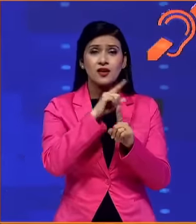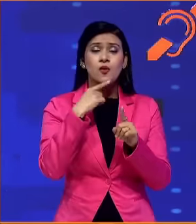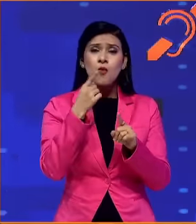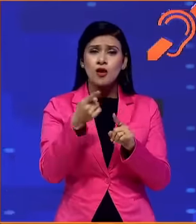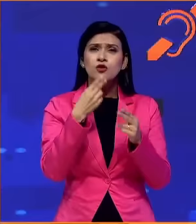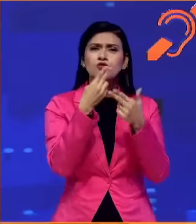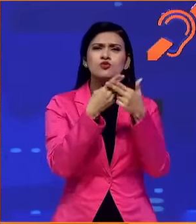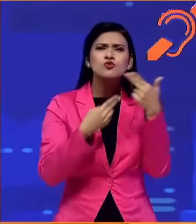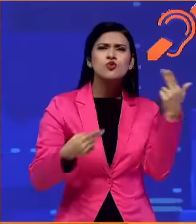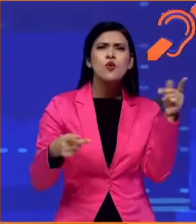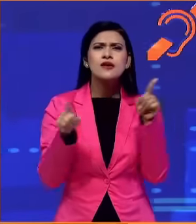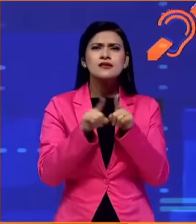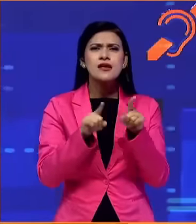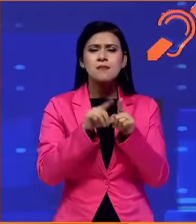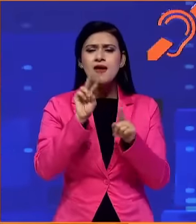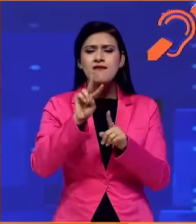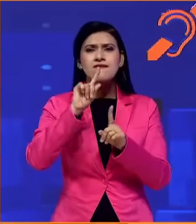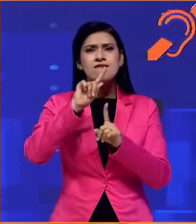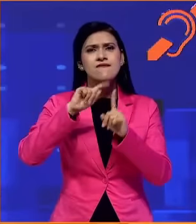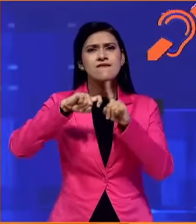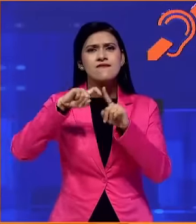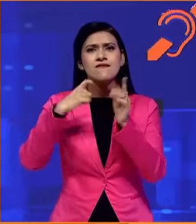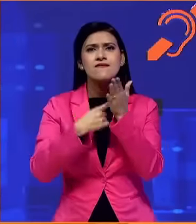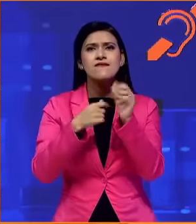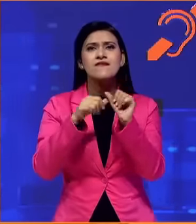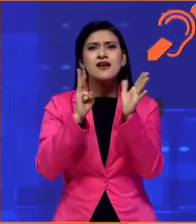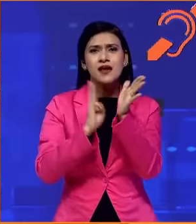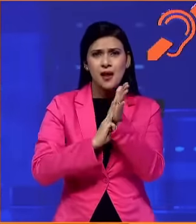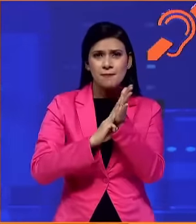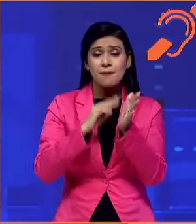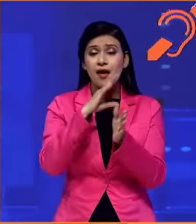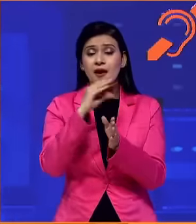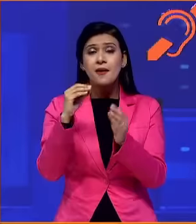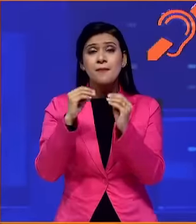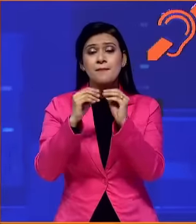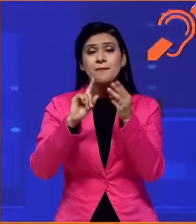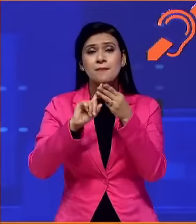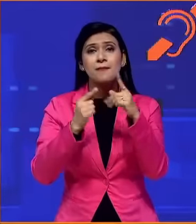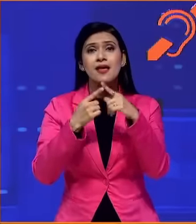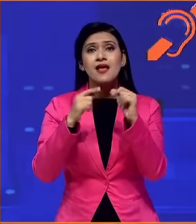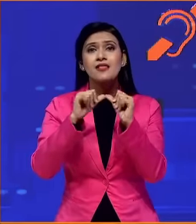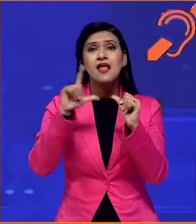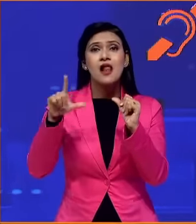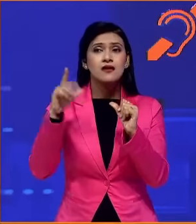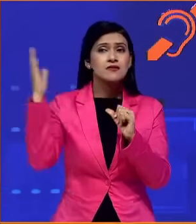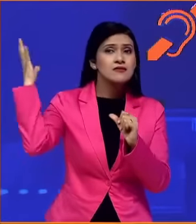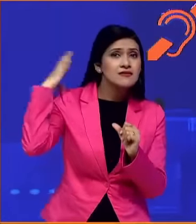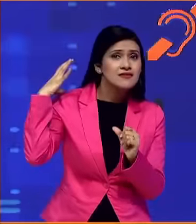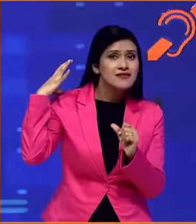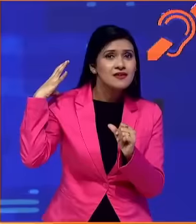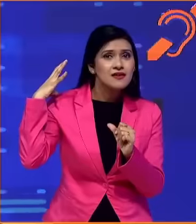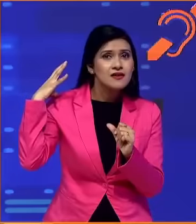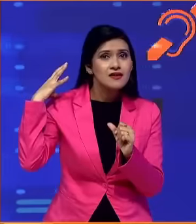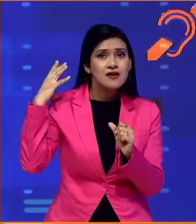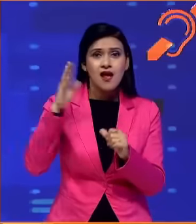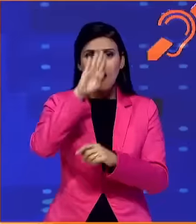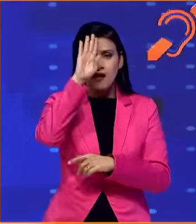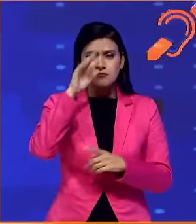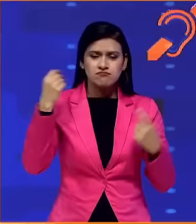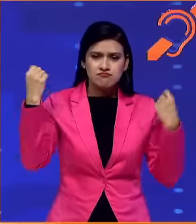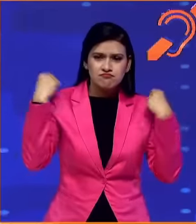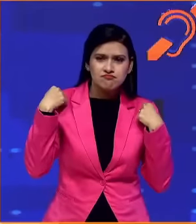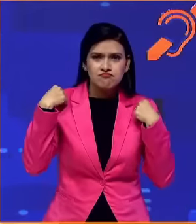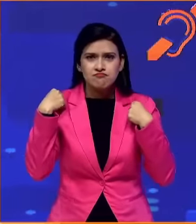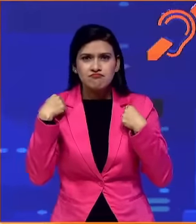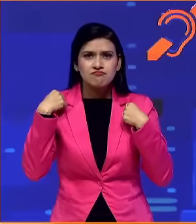परभीलागूहोतीहै।जैसेबेताल विक्रमकेकंधोंपरबैठाकरताथा।कुछ बेताललोगोंनेउनपरअपनाप्रभावजमालियाहै,जिससेवे भगवानरामकेप्रतिअपनीभक्तिप्रकटकरनेसेवंचितहोगएहैं। देखिए,पार्टीमें